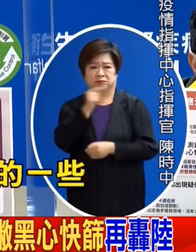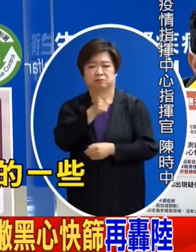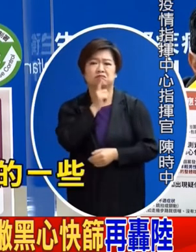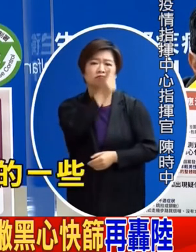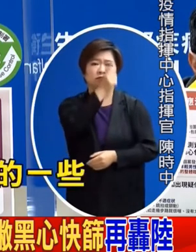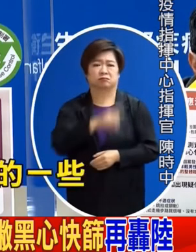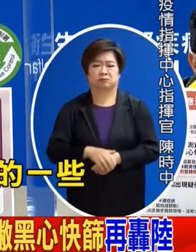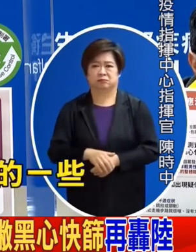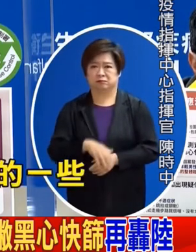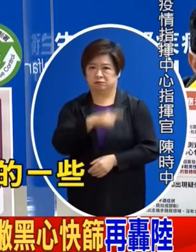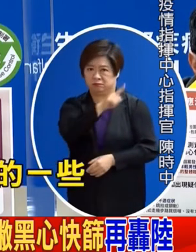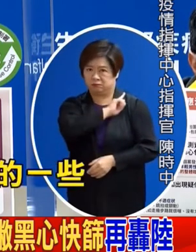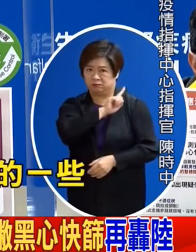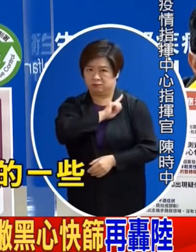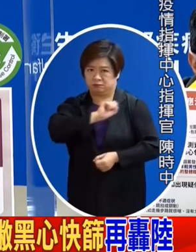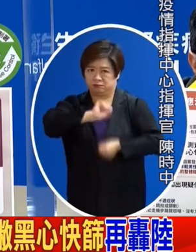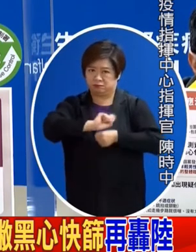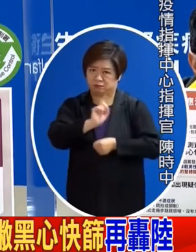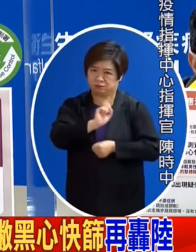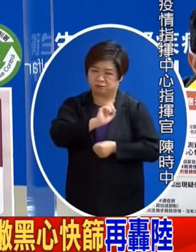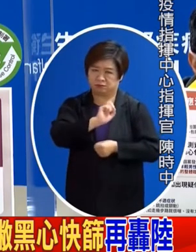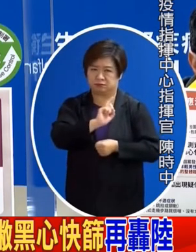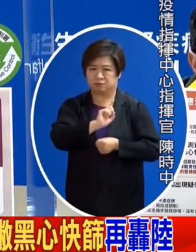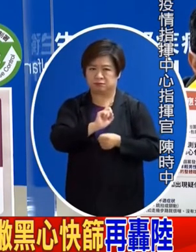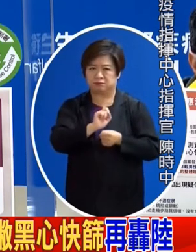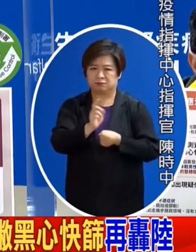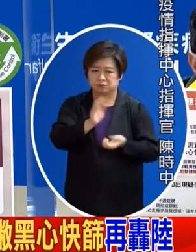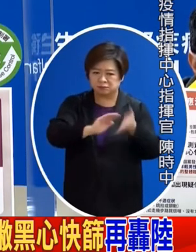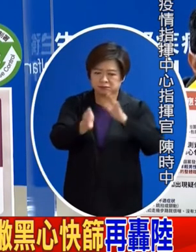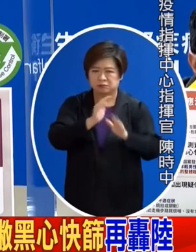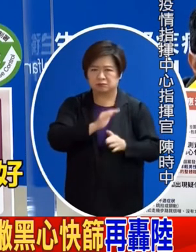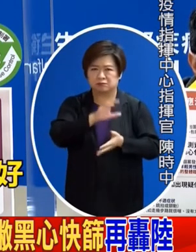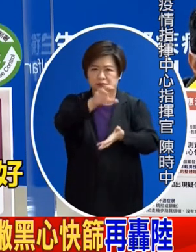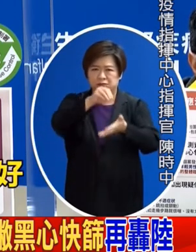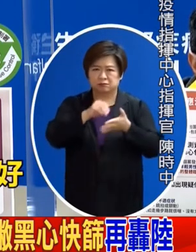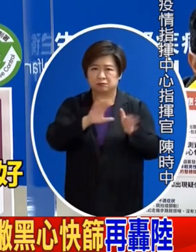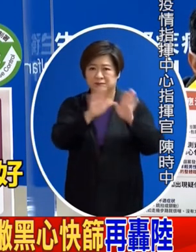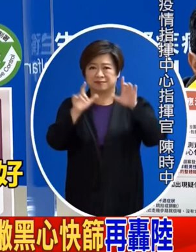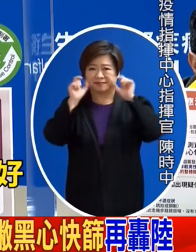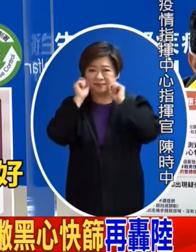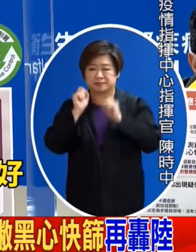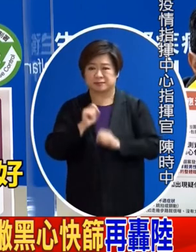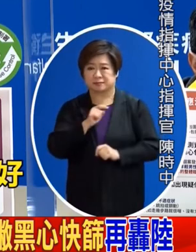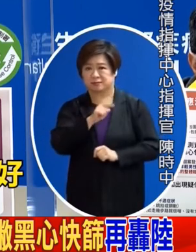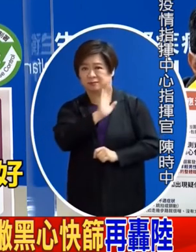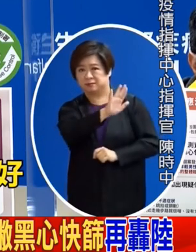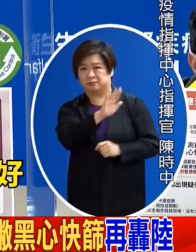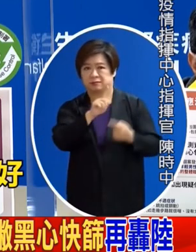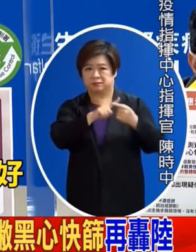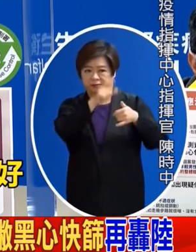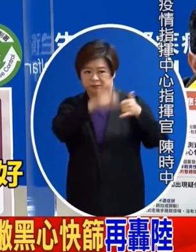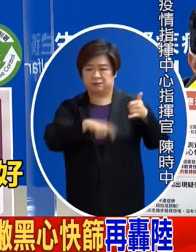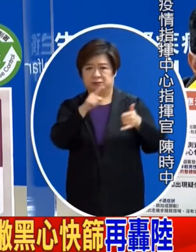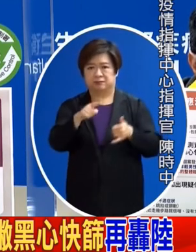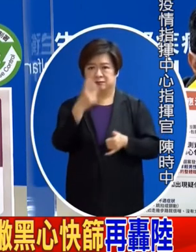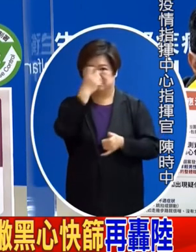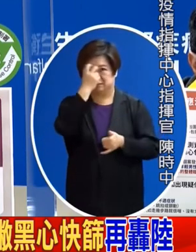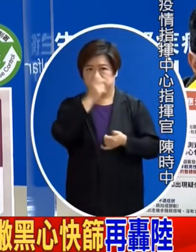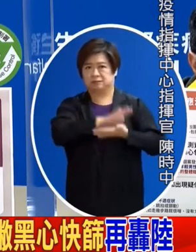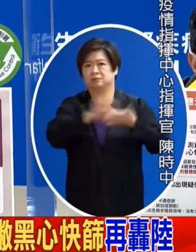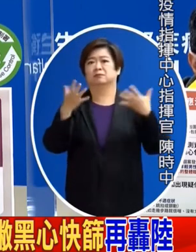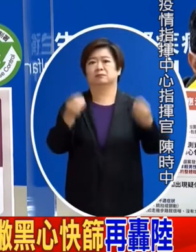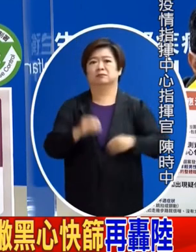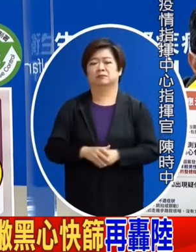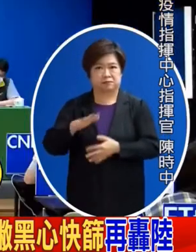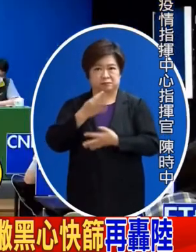有，那是不是他们自己在那边的一些包装或取样的时候，这些人的哈这些感控没有做好，而把